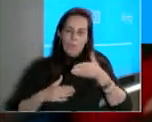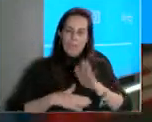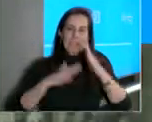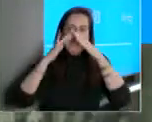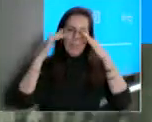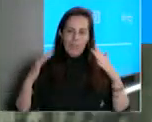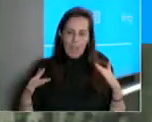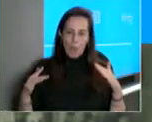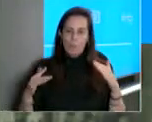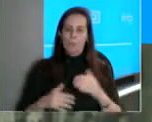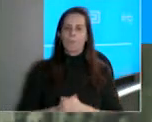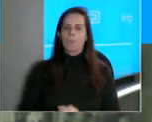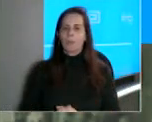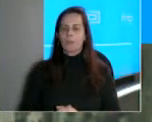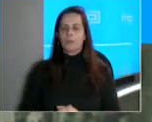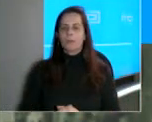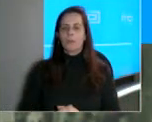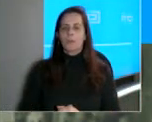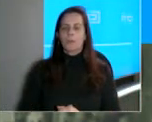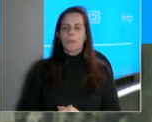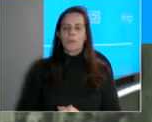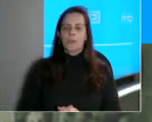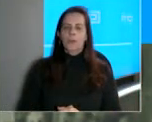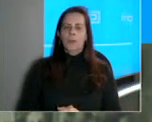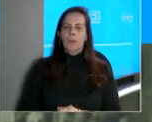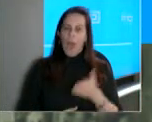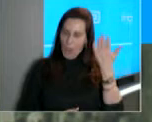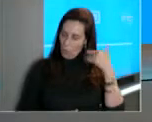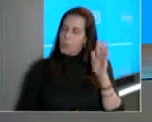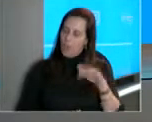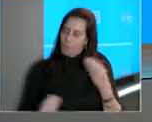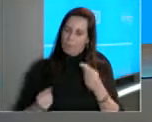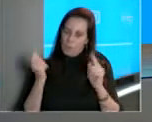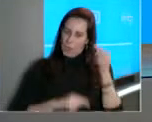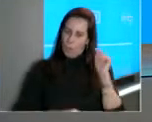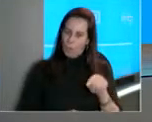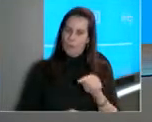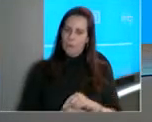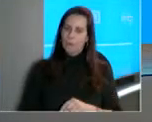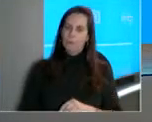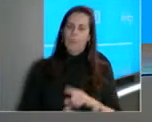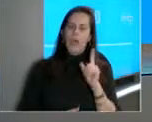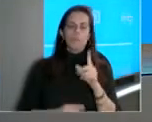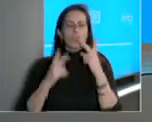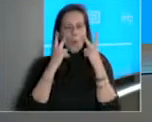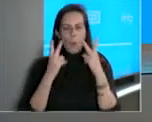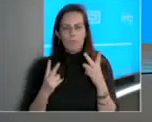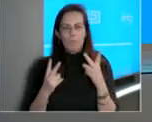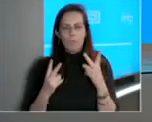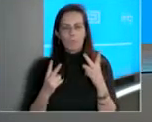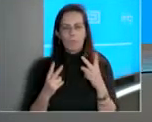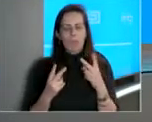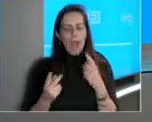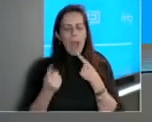אם, אם היא תחליט לצאת למלחמה גדולה בלבנון, כך שהיו גם דברים כאלה. אבל כשמסתכלים על